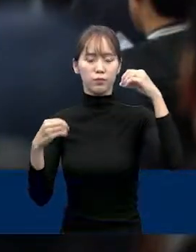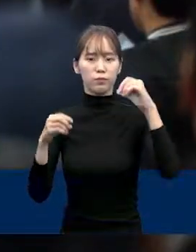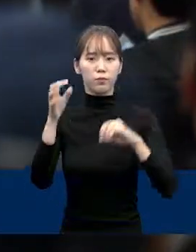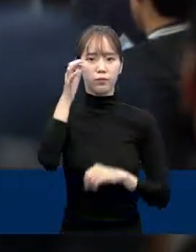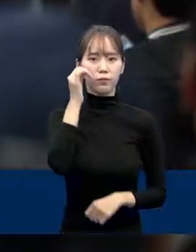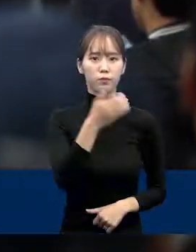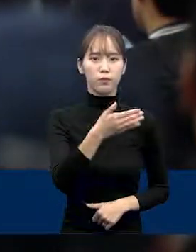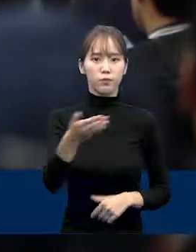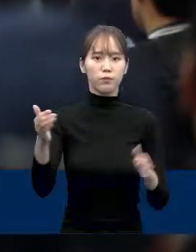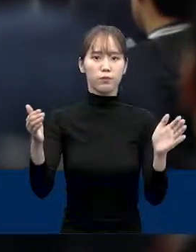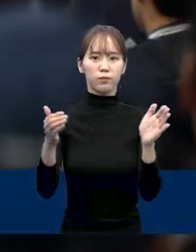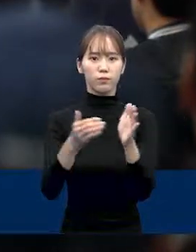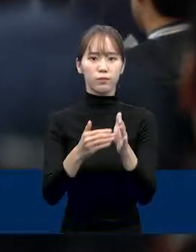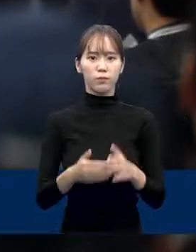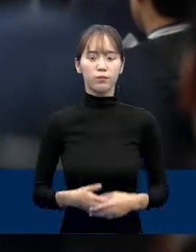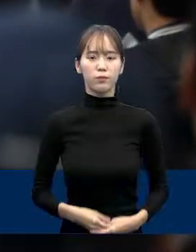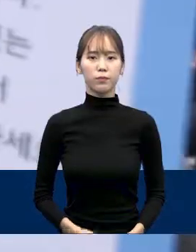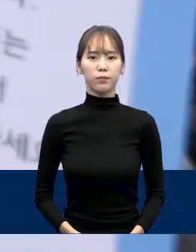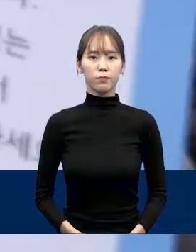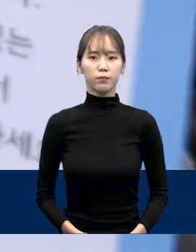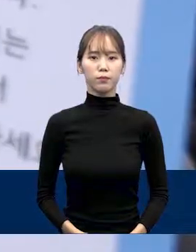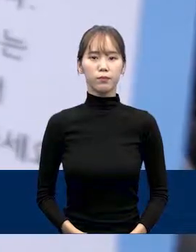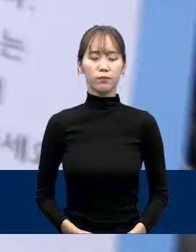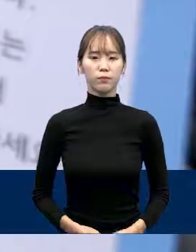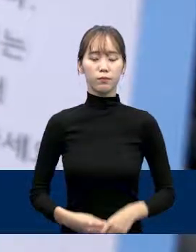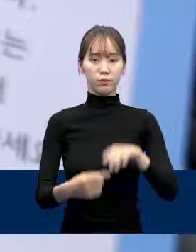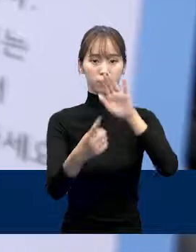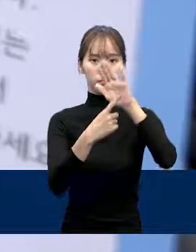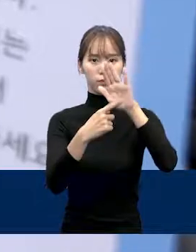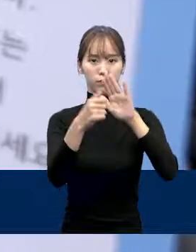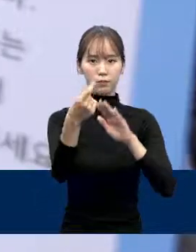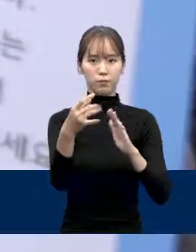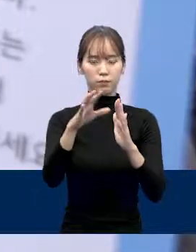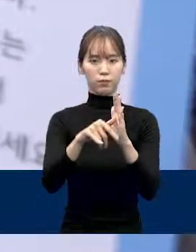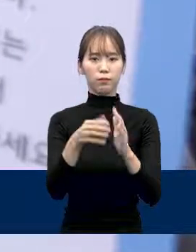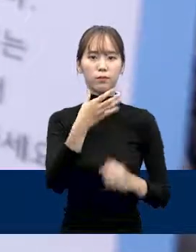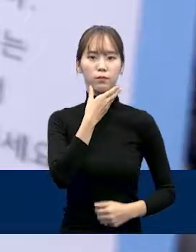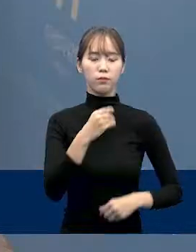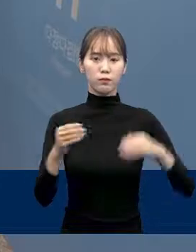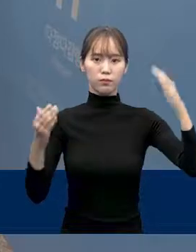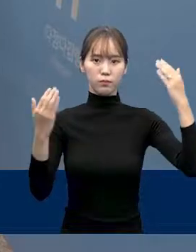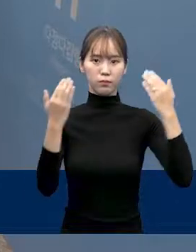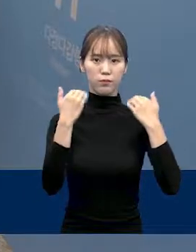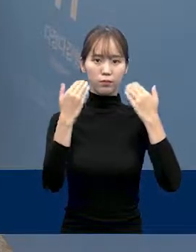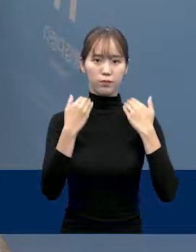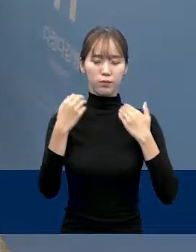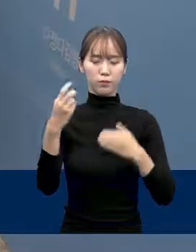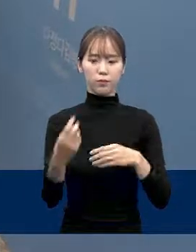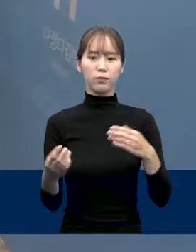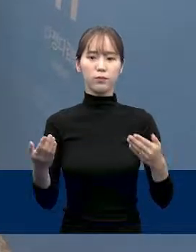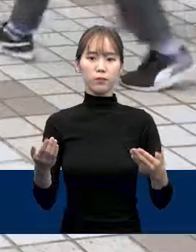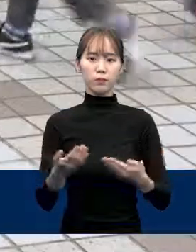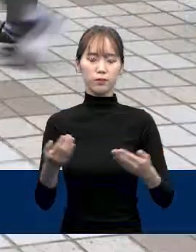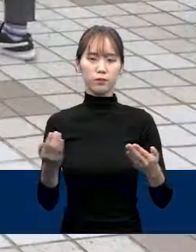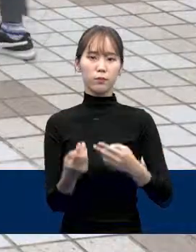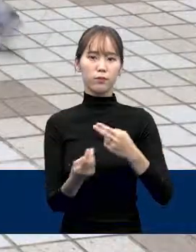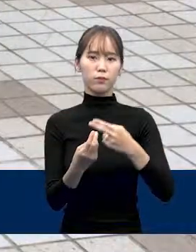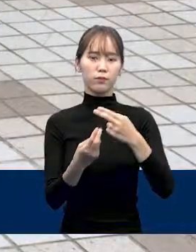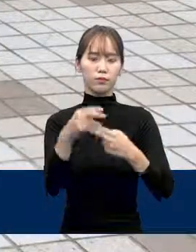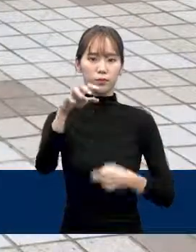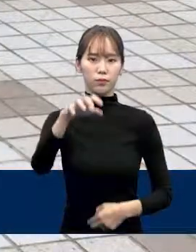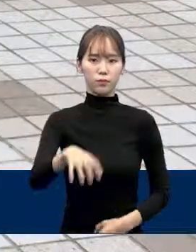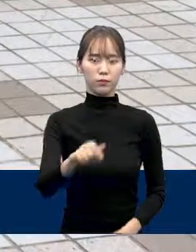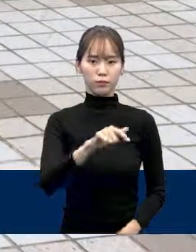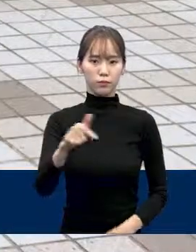체험형 박람회로 진행됐습니다 이번 박람회는 행복 스쿨 진로 충전소 진로 놀이터 라는